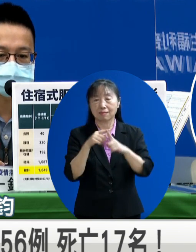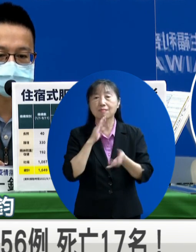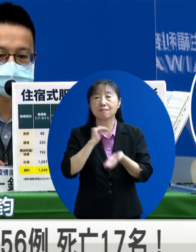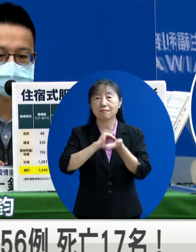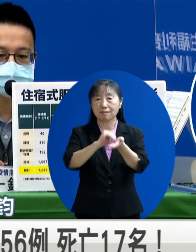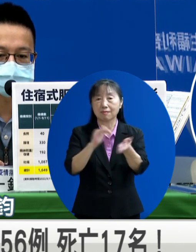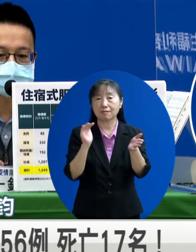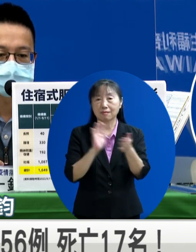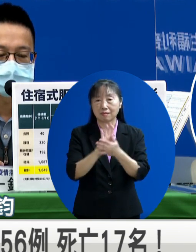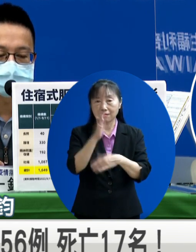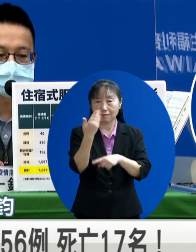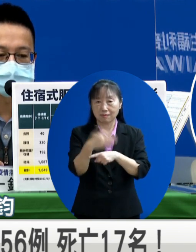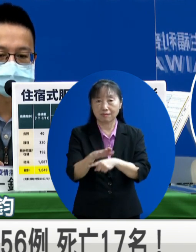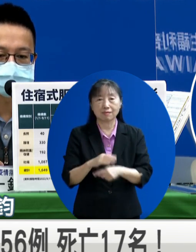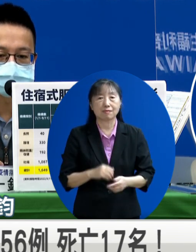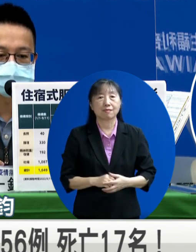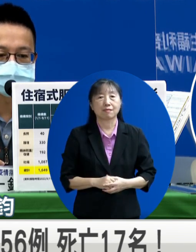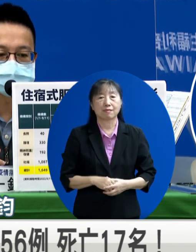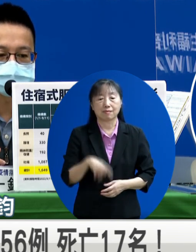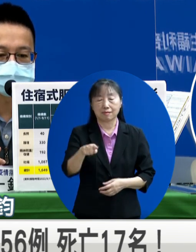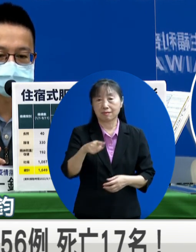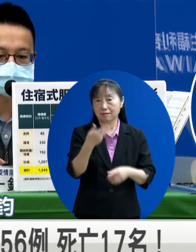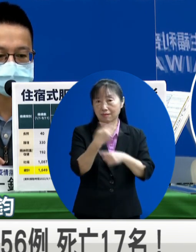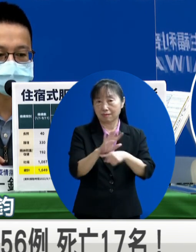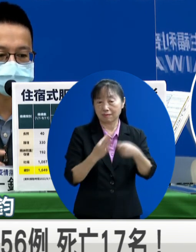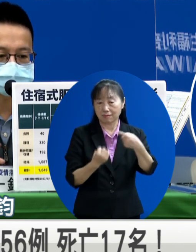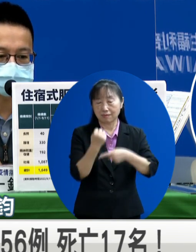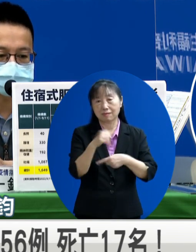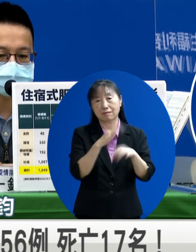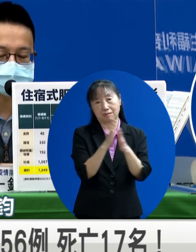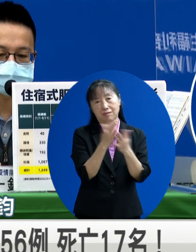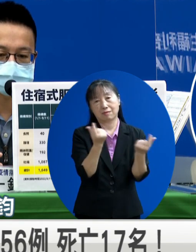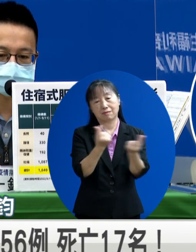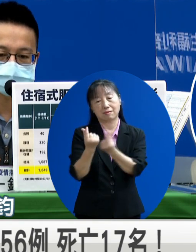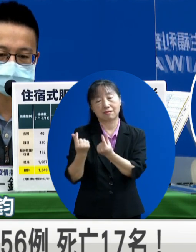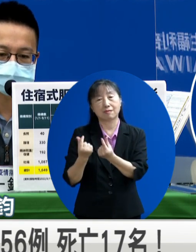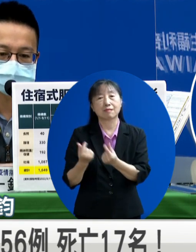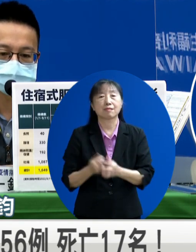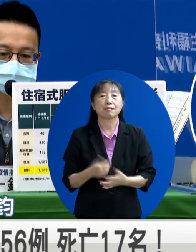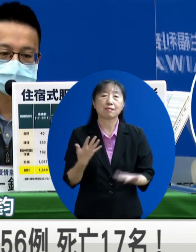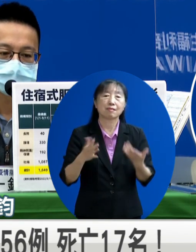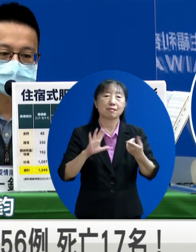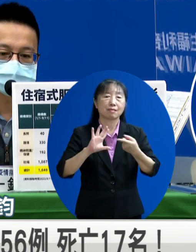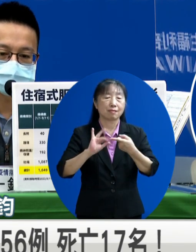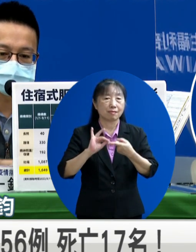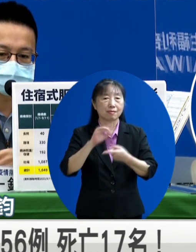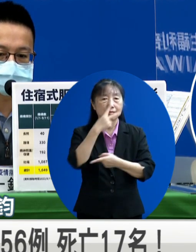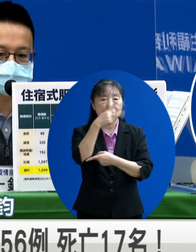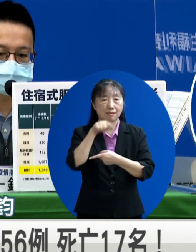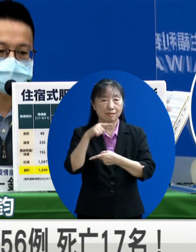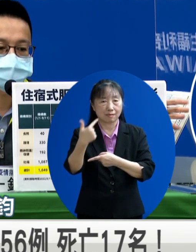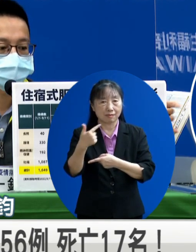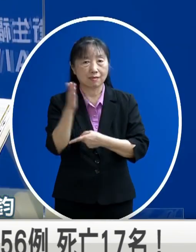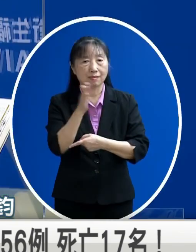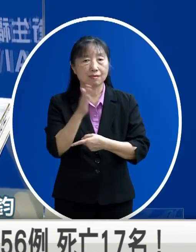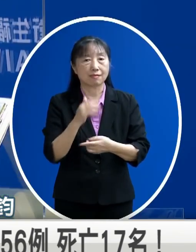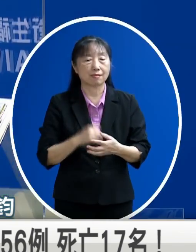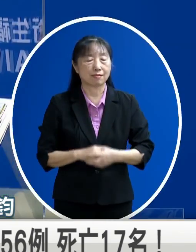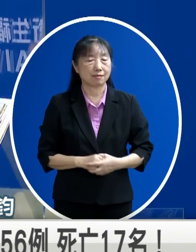死亡，那这一个致死率的部分都没有太大的变化，都大概是2.6%左